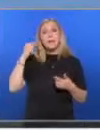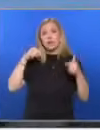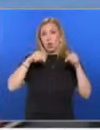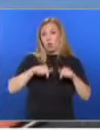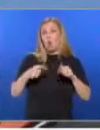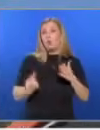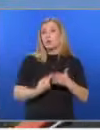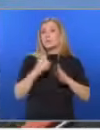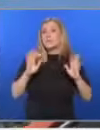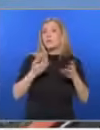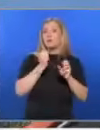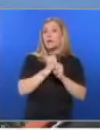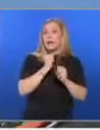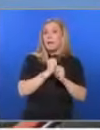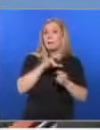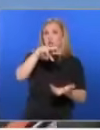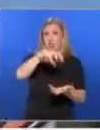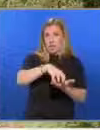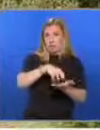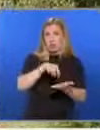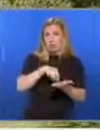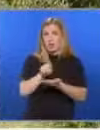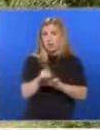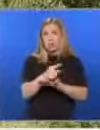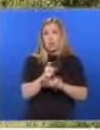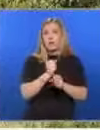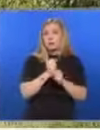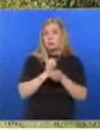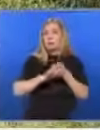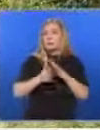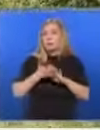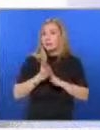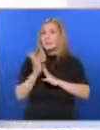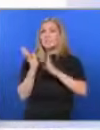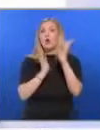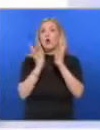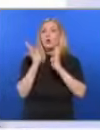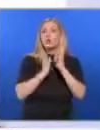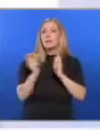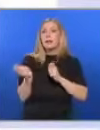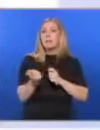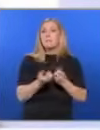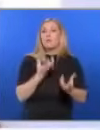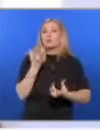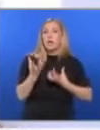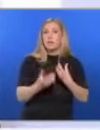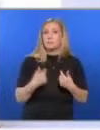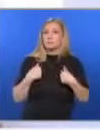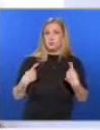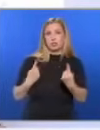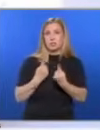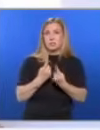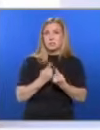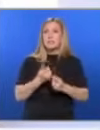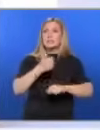започва да работи щаб, който ще координира работата по справянето с горските пожари. Ще се срещна и с кметовете на